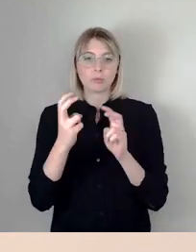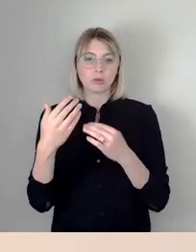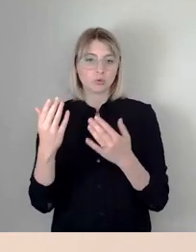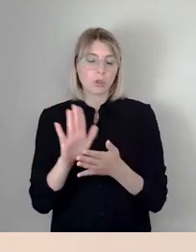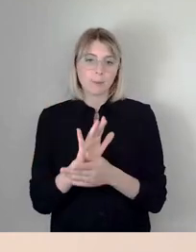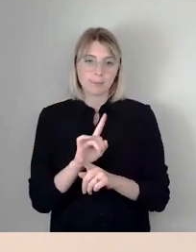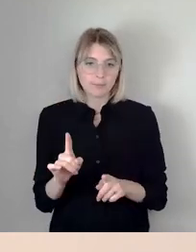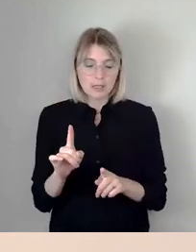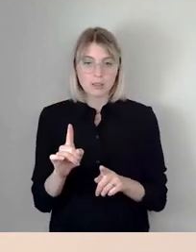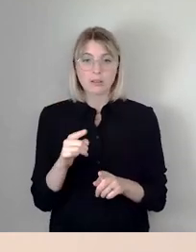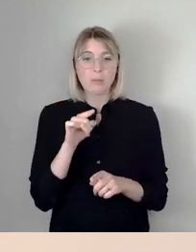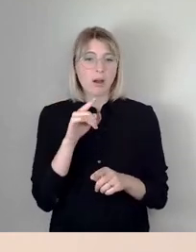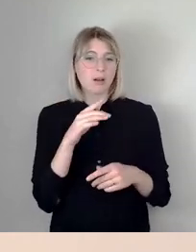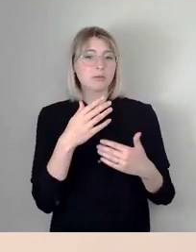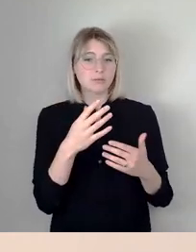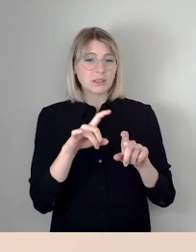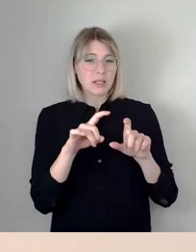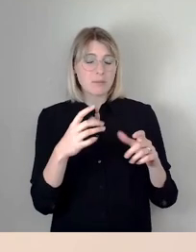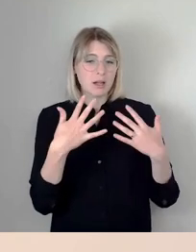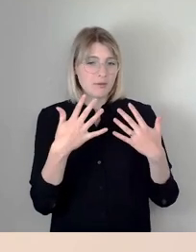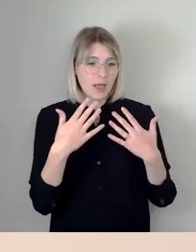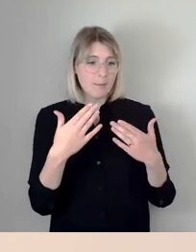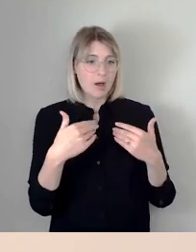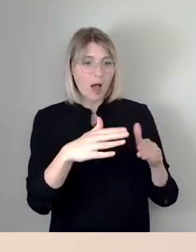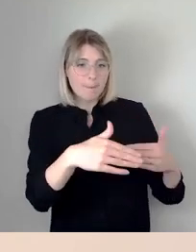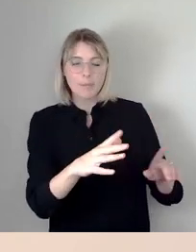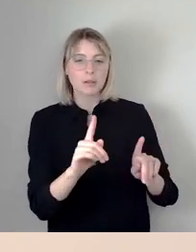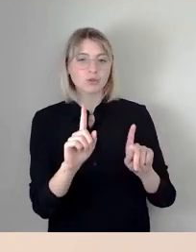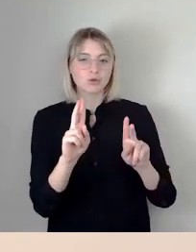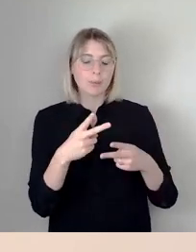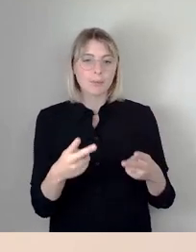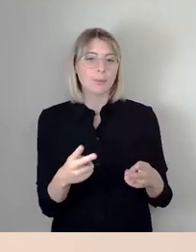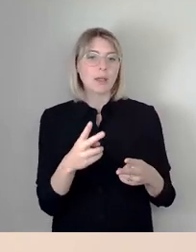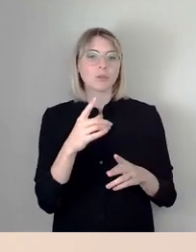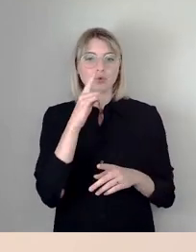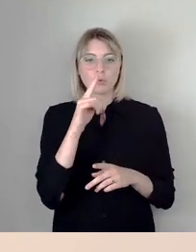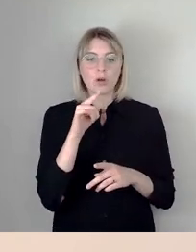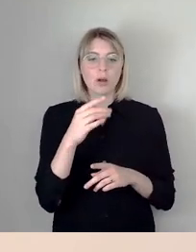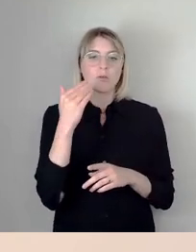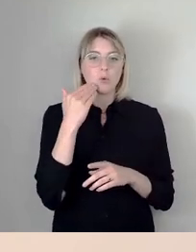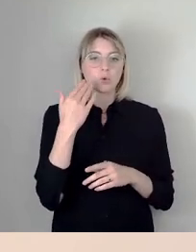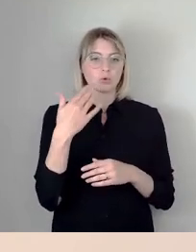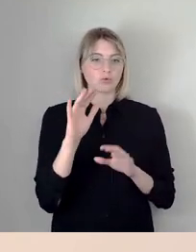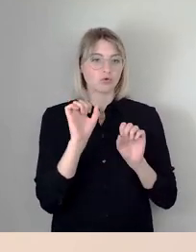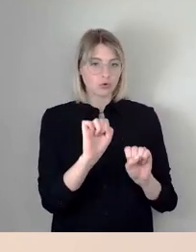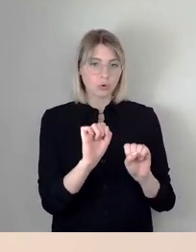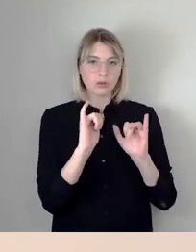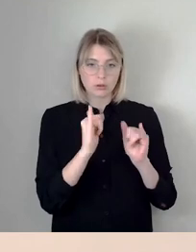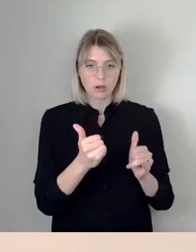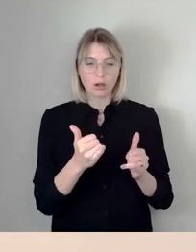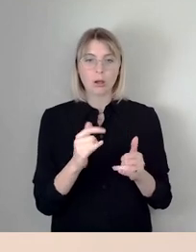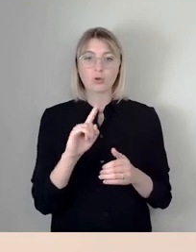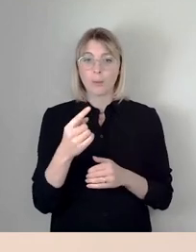Gewerbe vertrieben wird, sondern in dem Fall sozusagen das Wohnen geschützt wird. Und ich will auch nochmal sagen, mit Blick auf